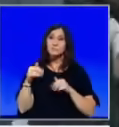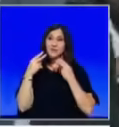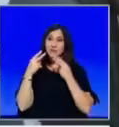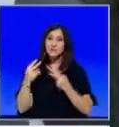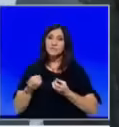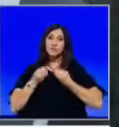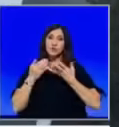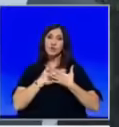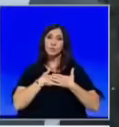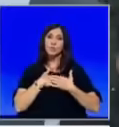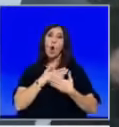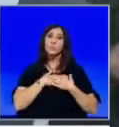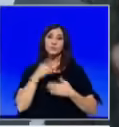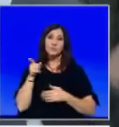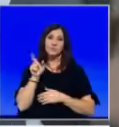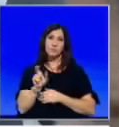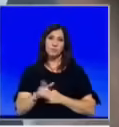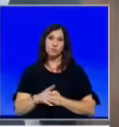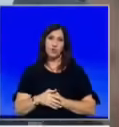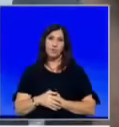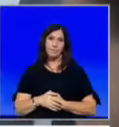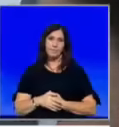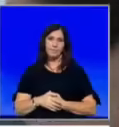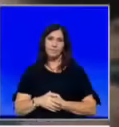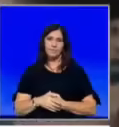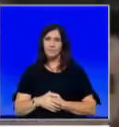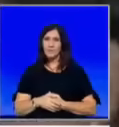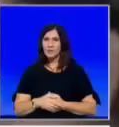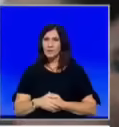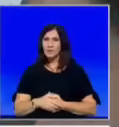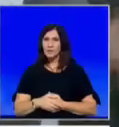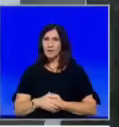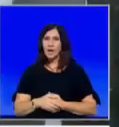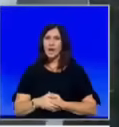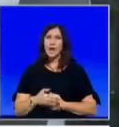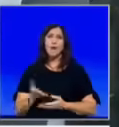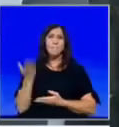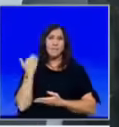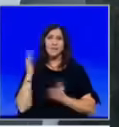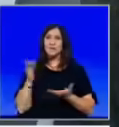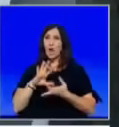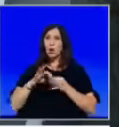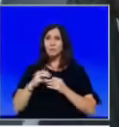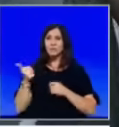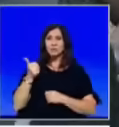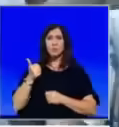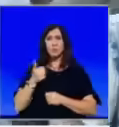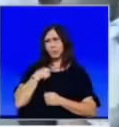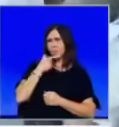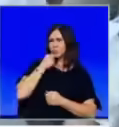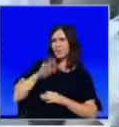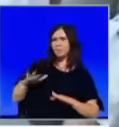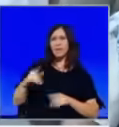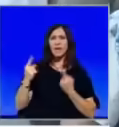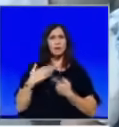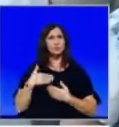гордостта си. Обичаме го това момче. Преди да стане олимпийски, го познавам от дете. Така ли? Играл е с моите внуци.